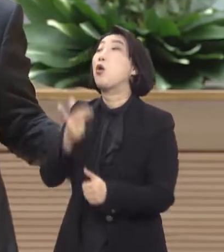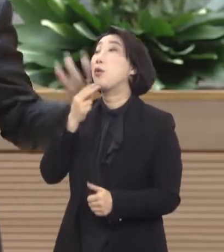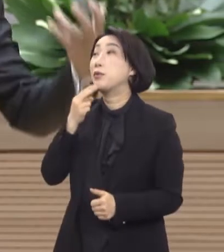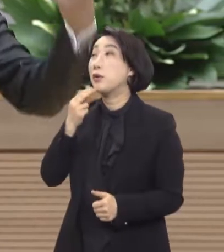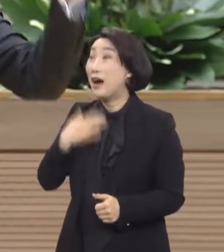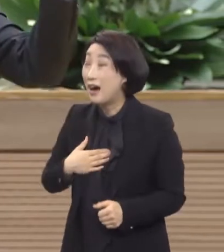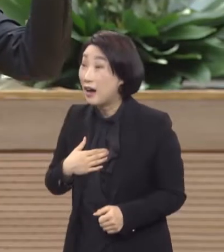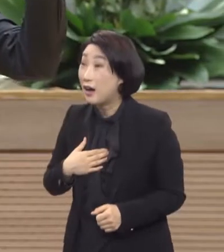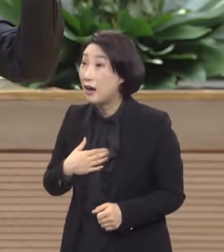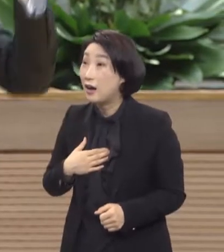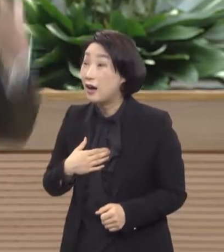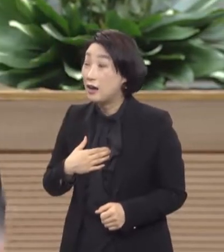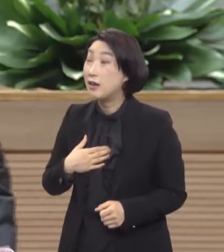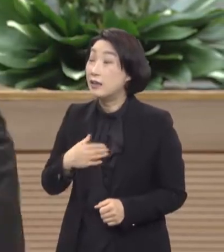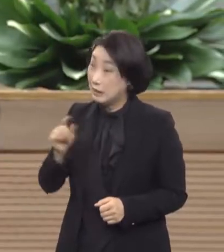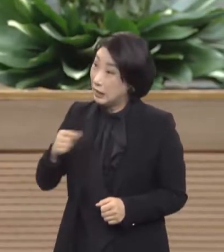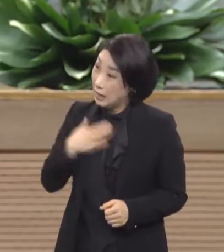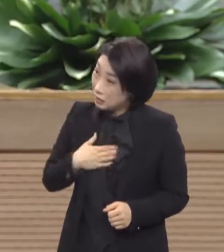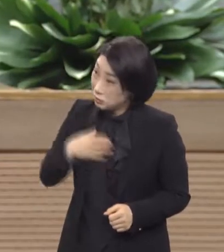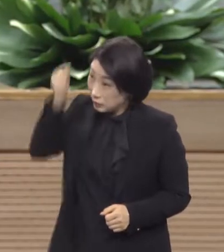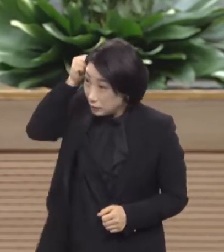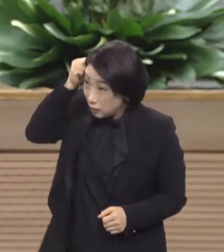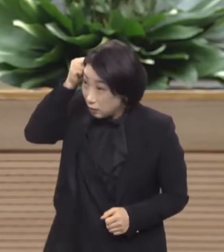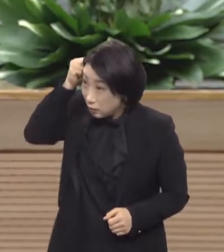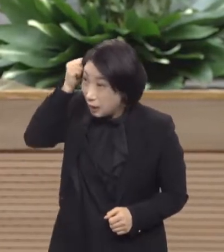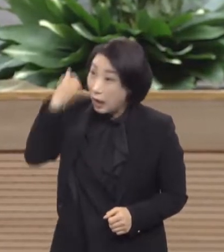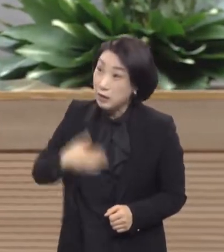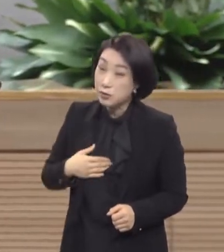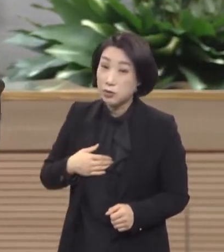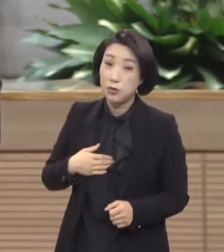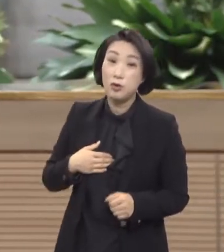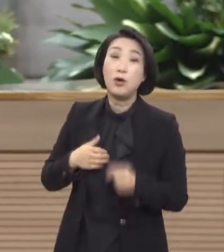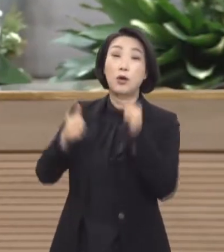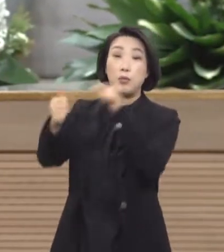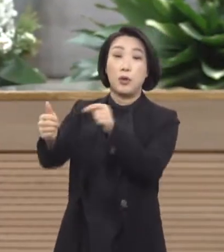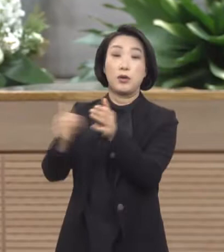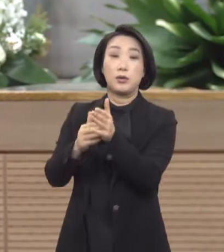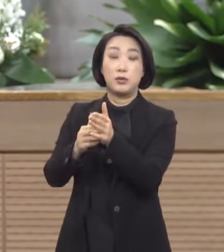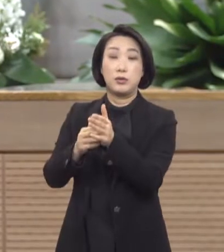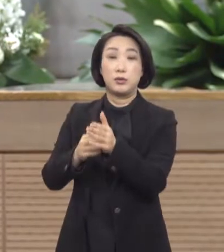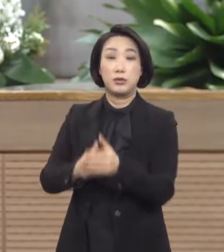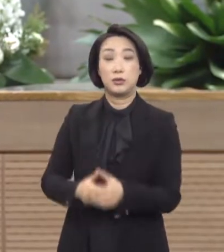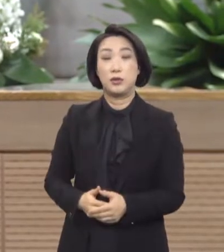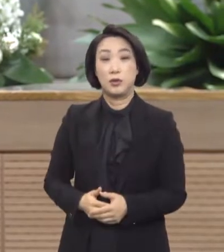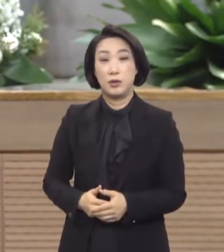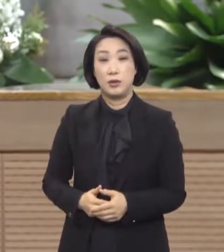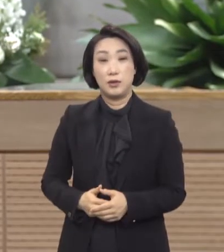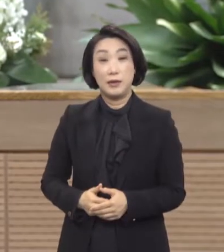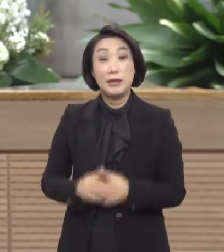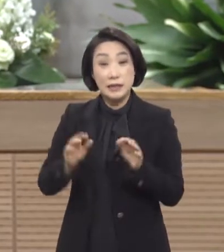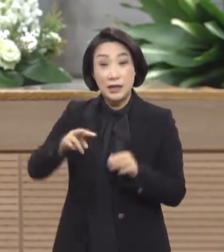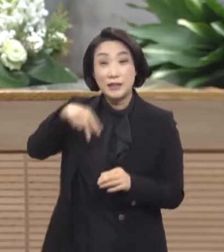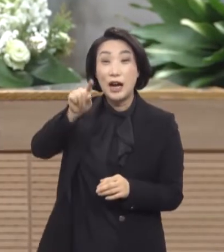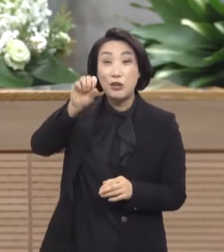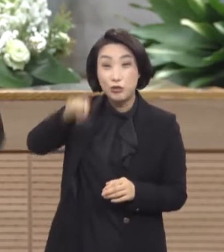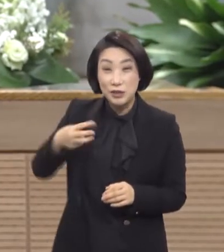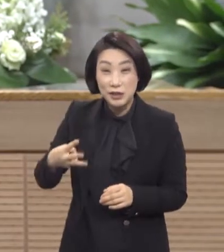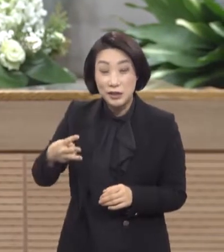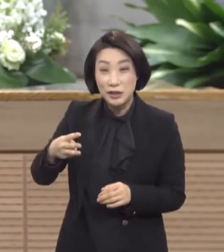없으니 그리하라, 이렇게 명령을 했어요. 근데